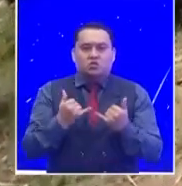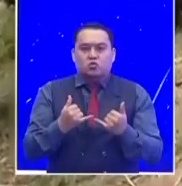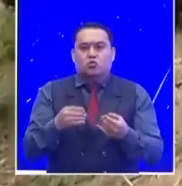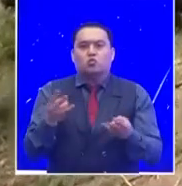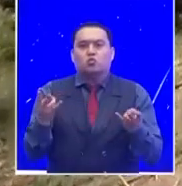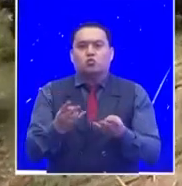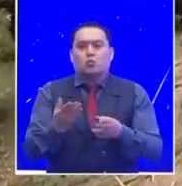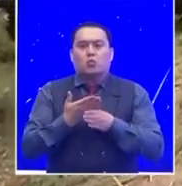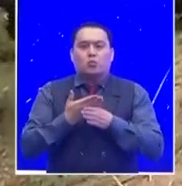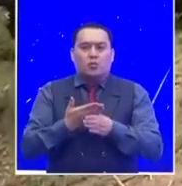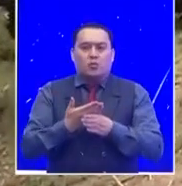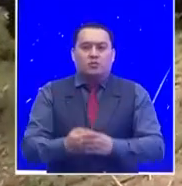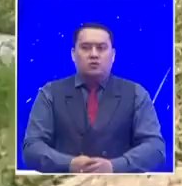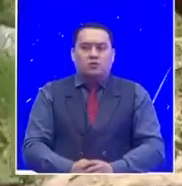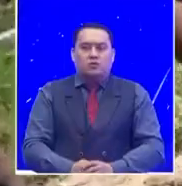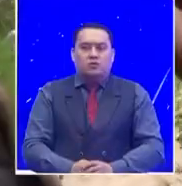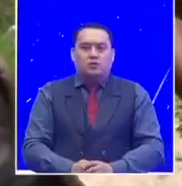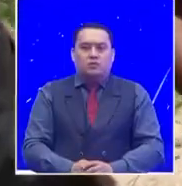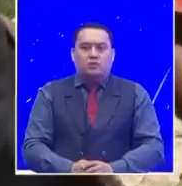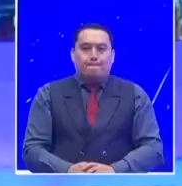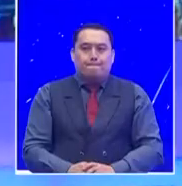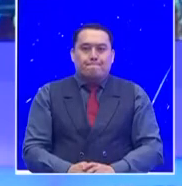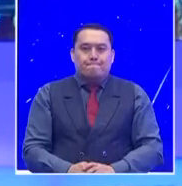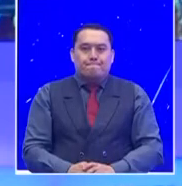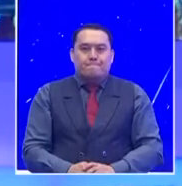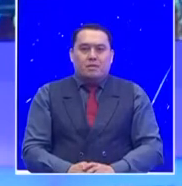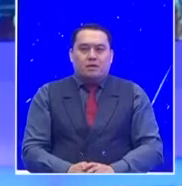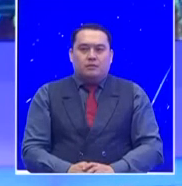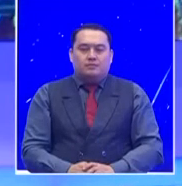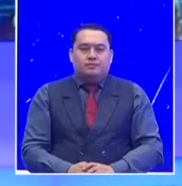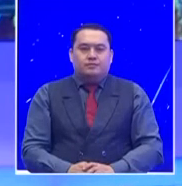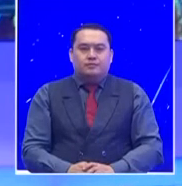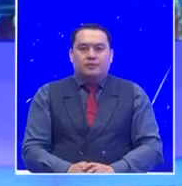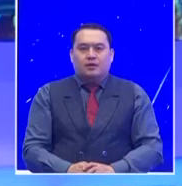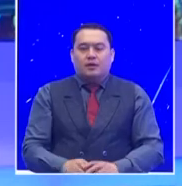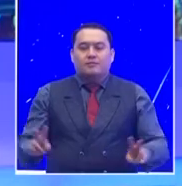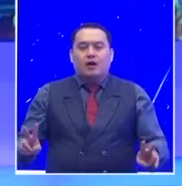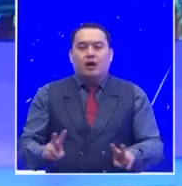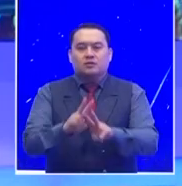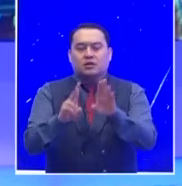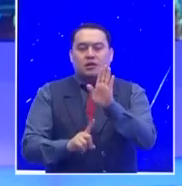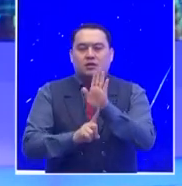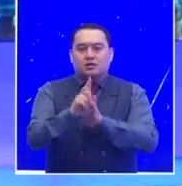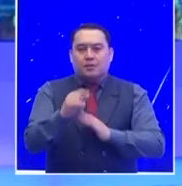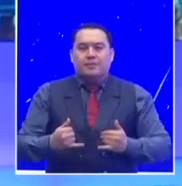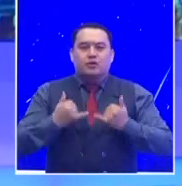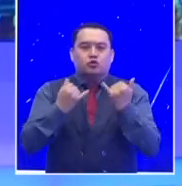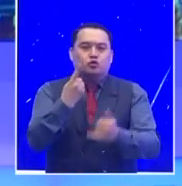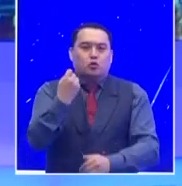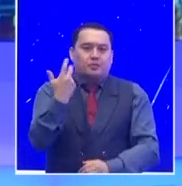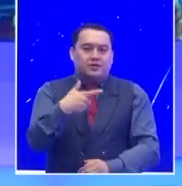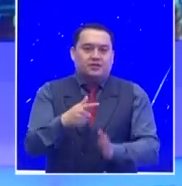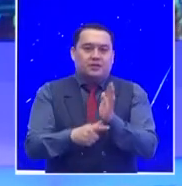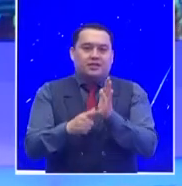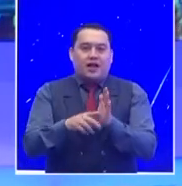день нуждаются в гуманитарной помощи. В столице Казахстана стартовали мероприятия, приуроченные к